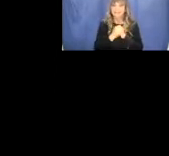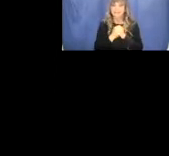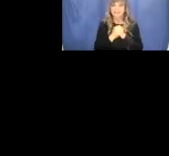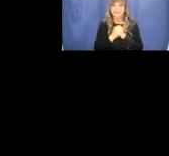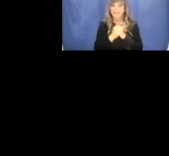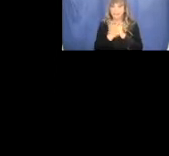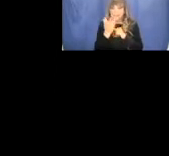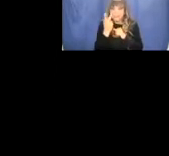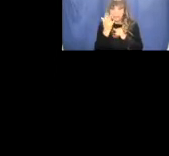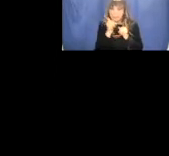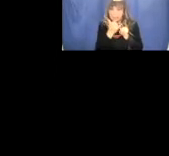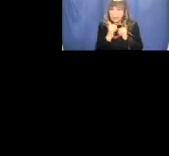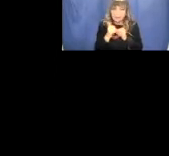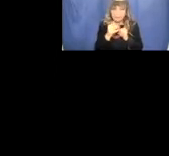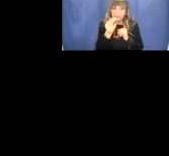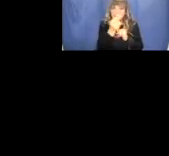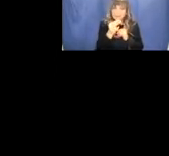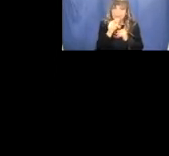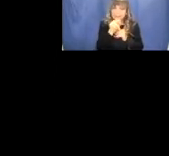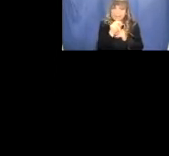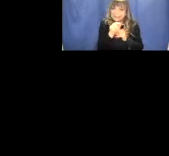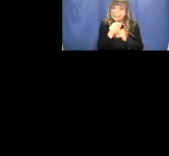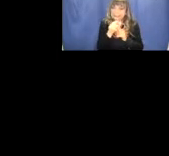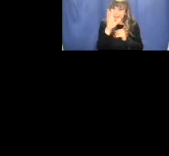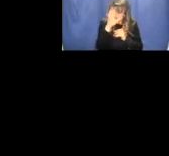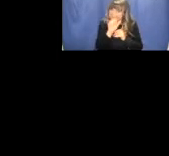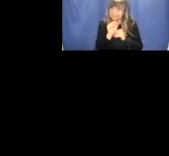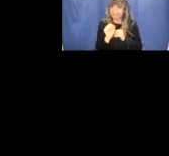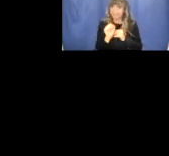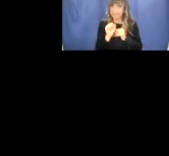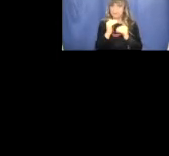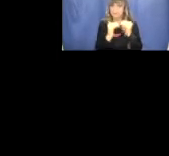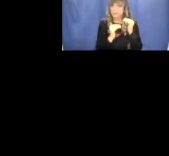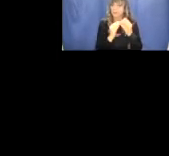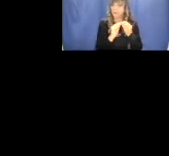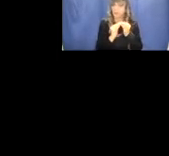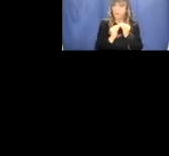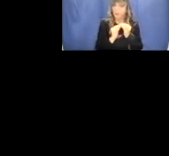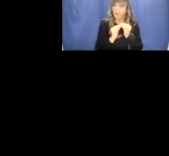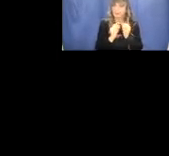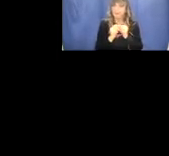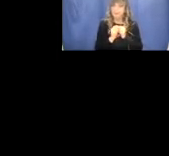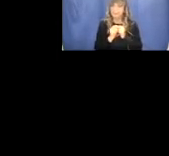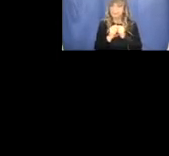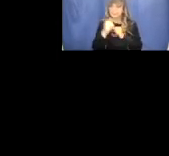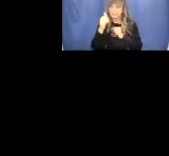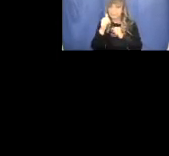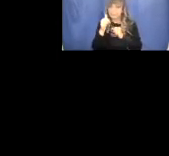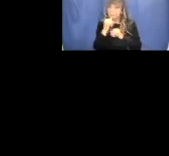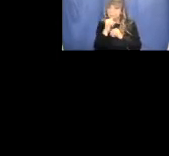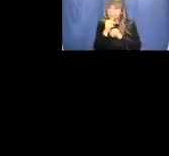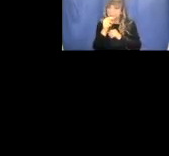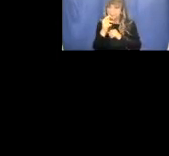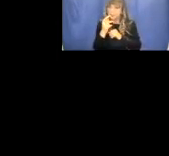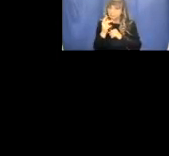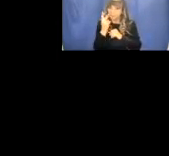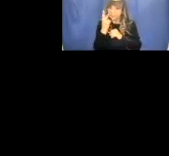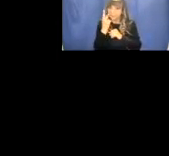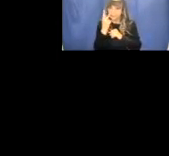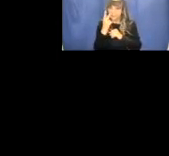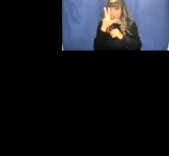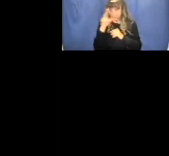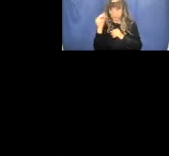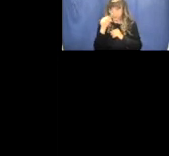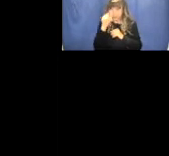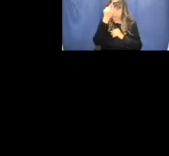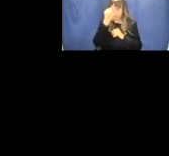particolari di questo disegno da qui si capisce la costruzione ecco il primo particolare lo dovreste riconoscere questa